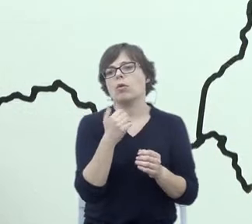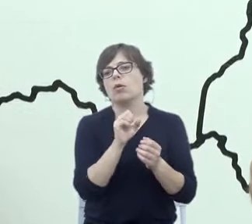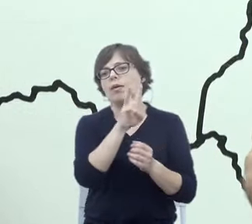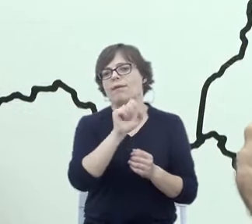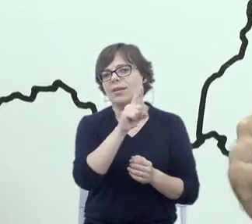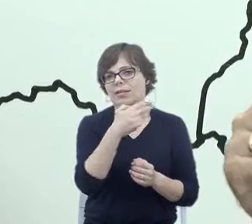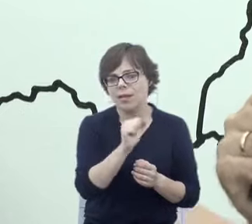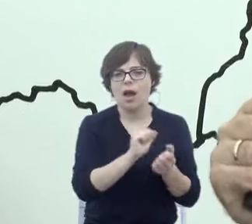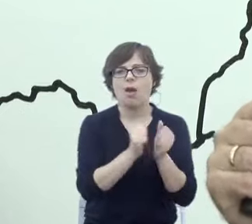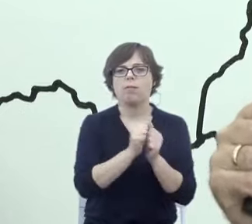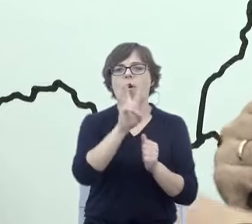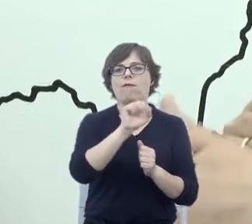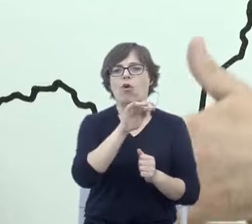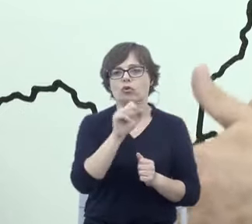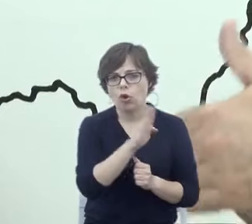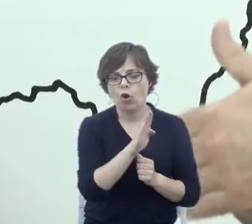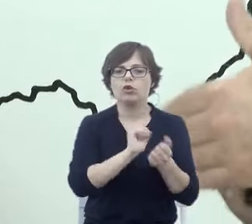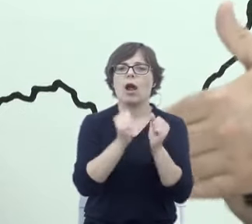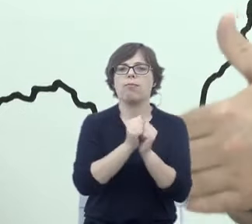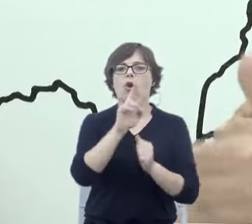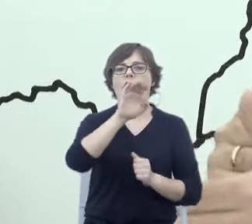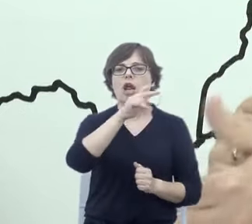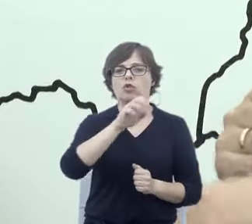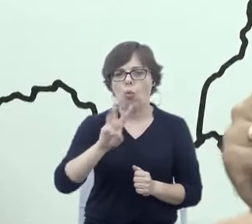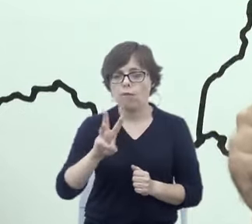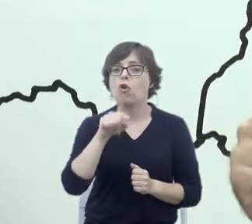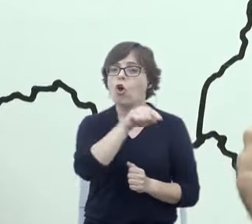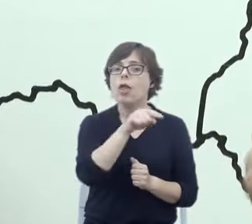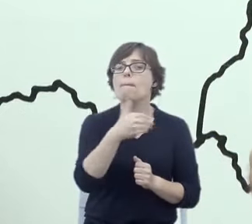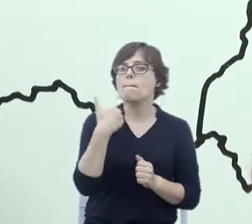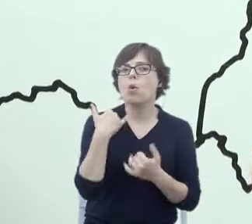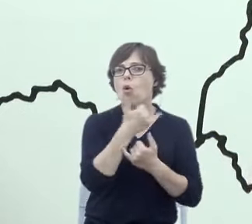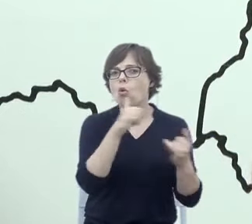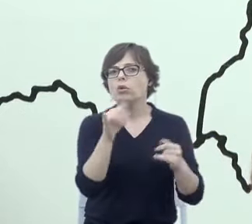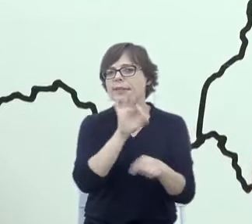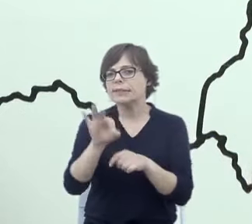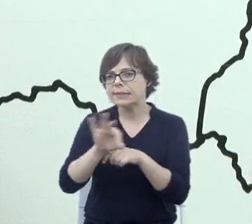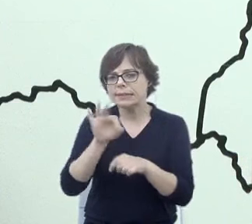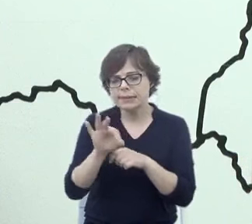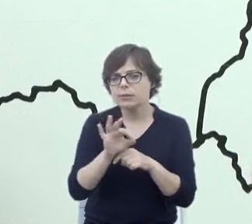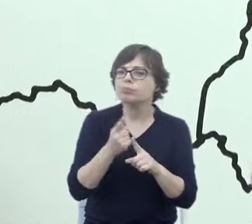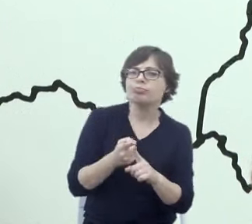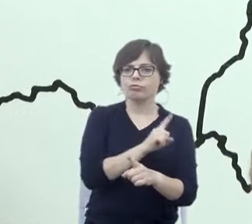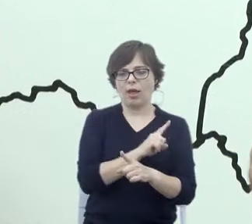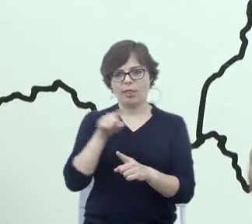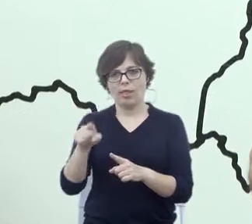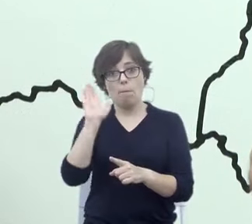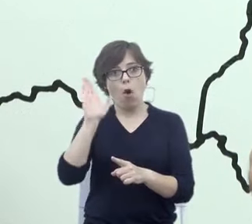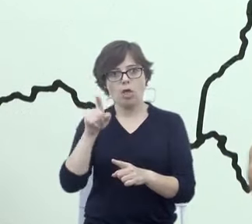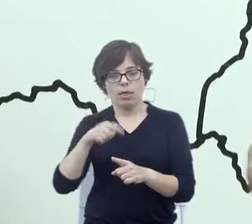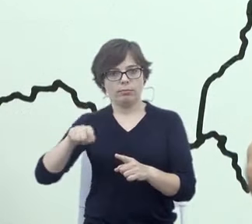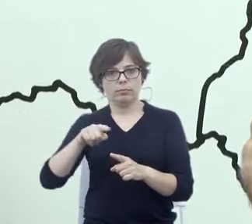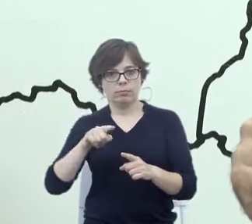w Wąsoszu, czy w Radziłowie, to są te zbrodnie poprzedzające zbrodnie w